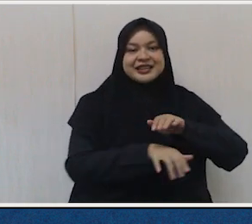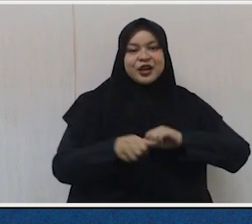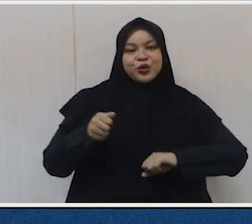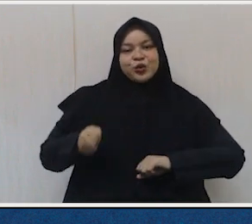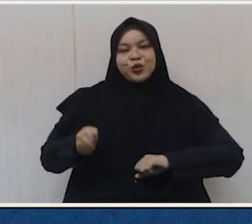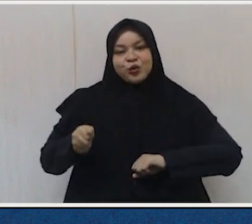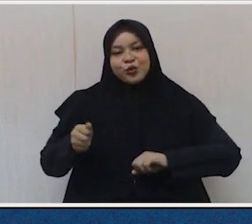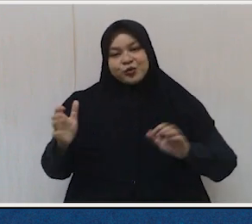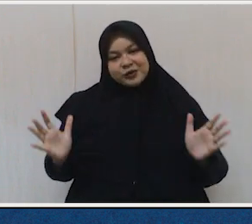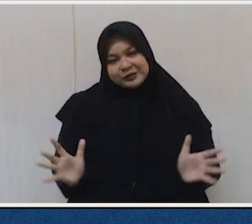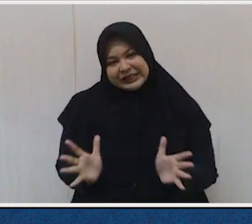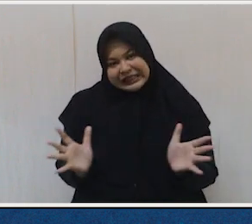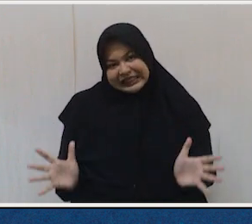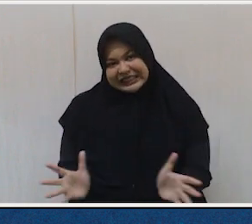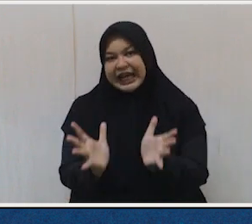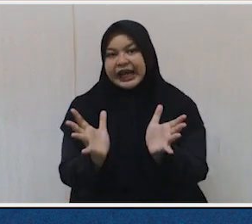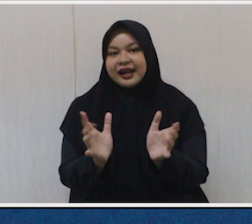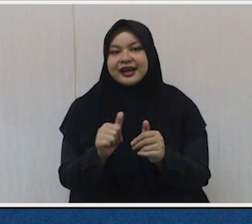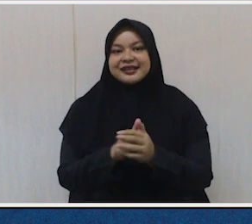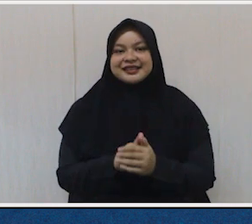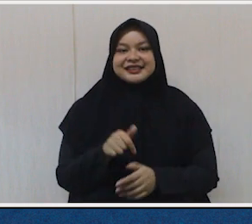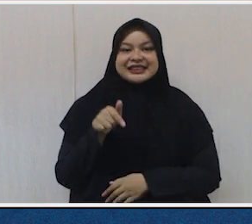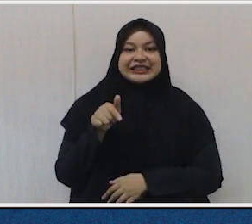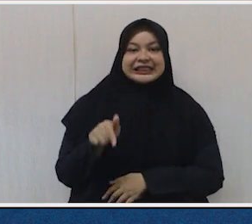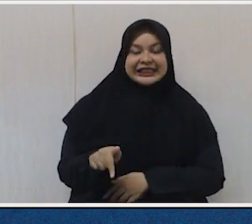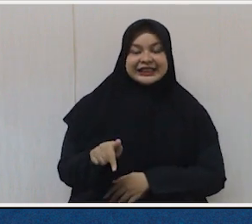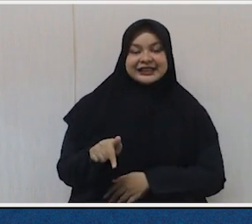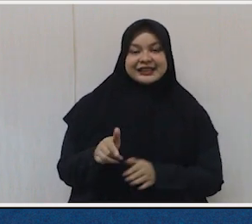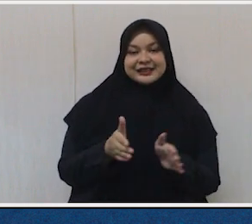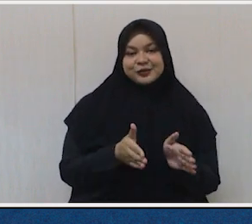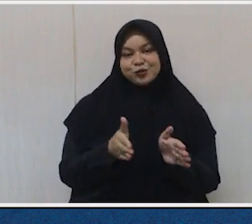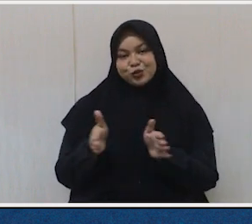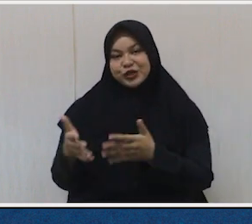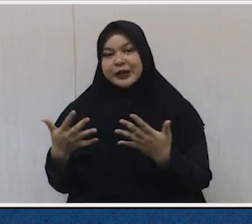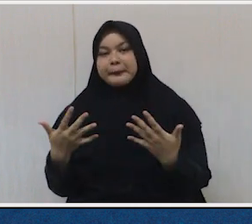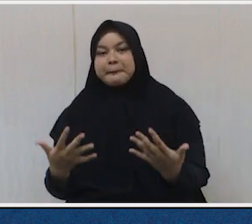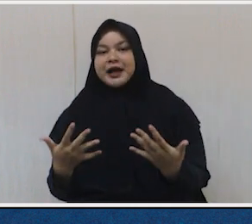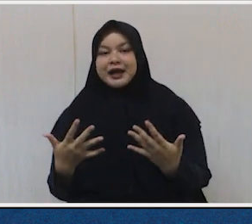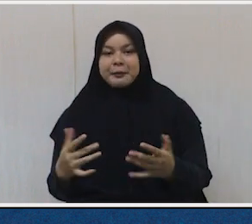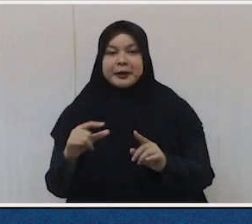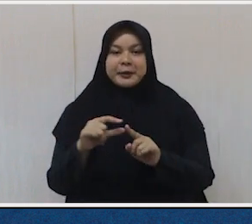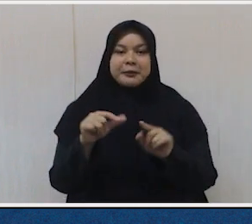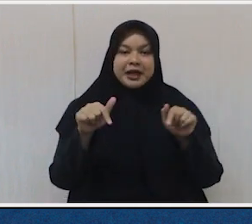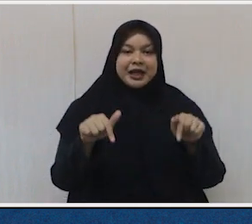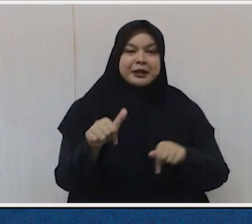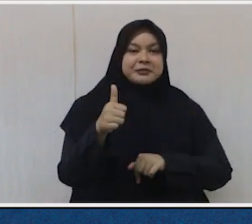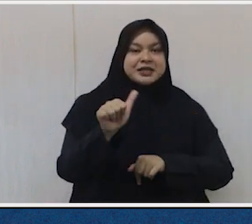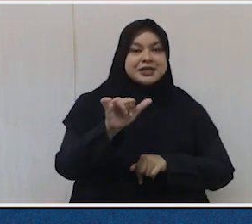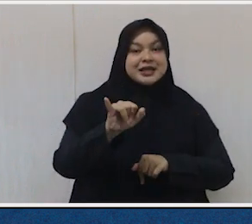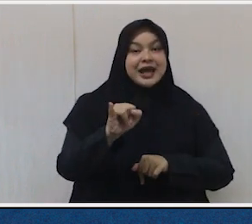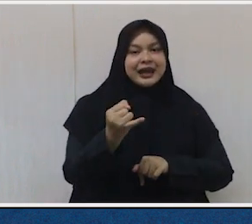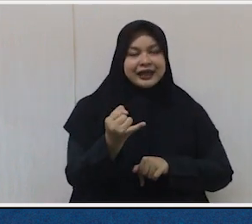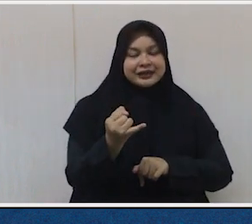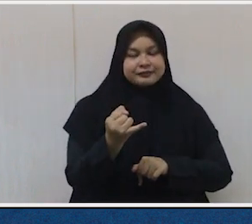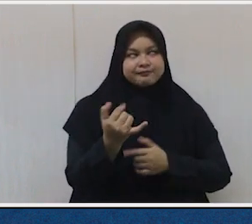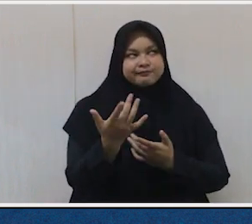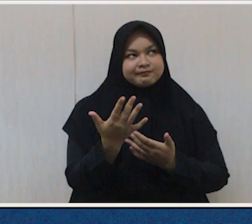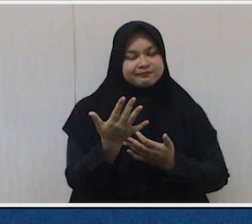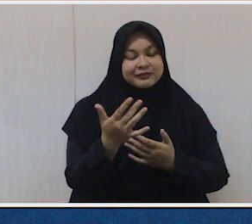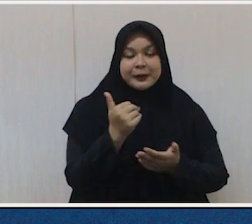hukum untuk mendesak gitu ya Nah tinggal kemudian Bagaimana PP ini bisa jadi